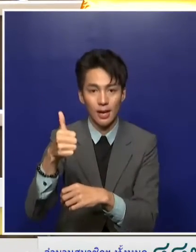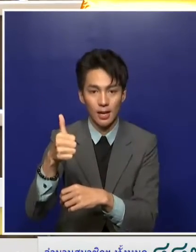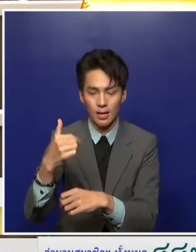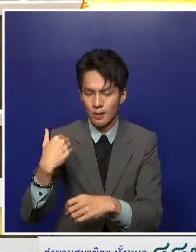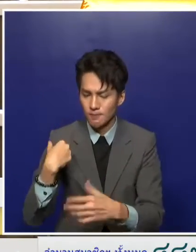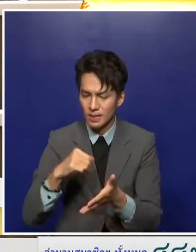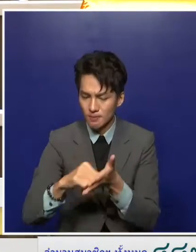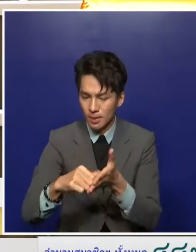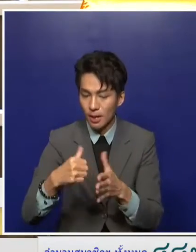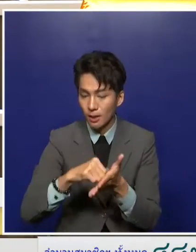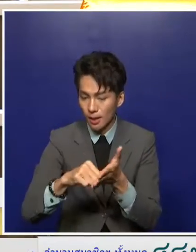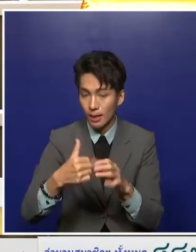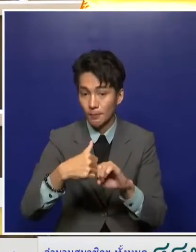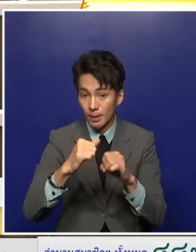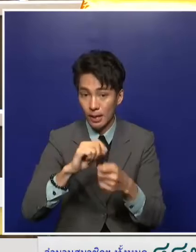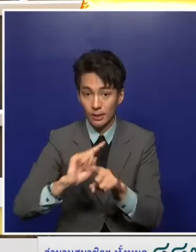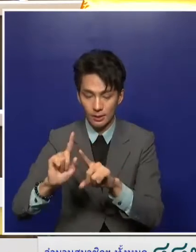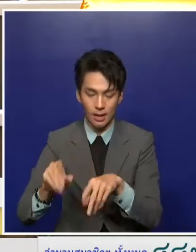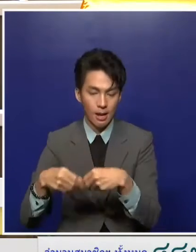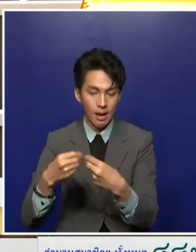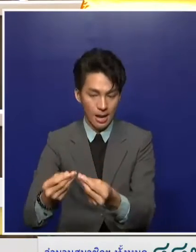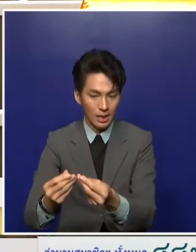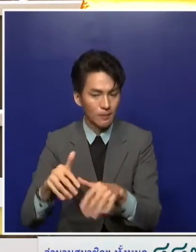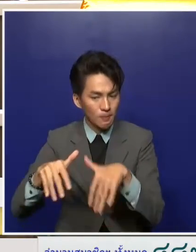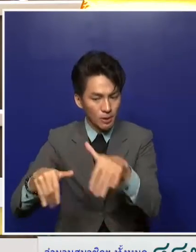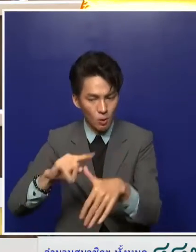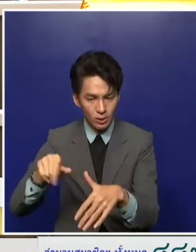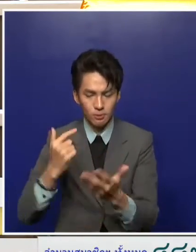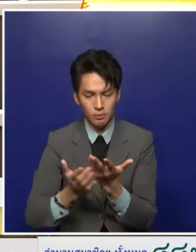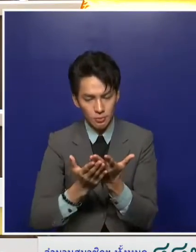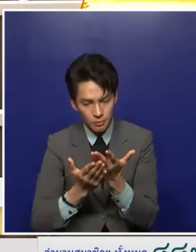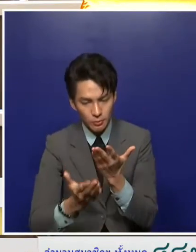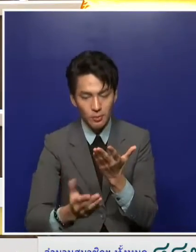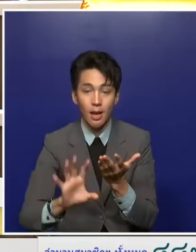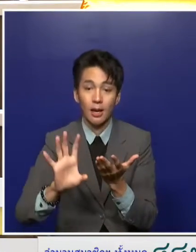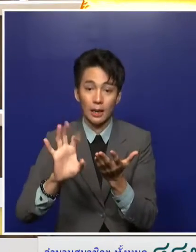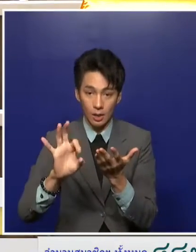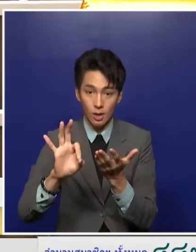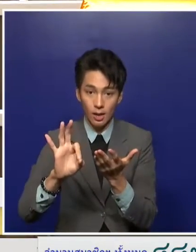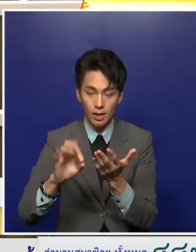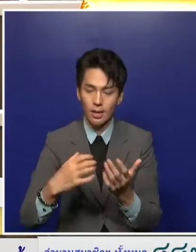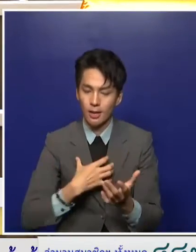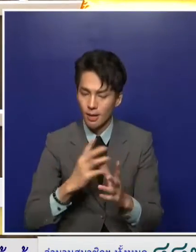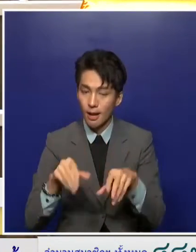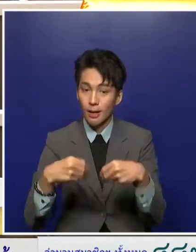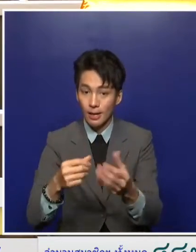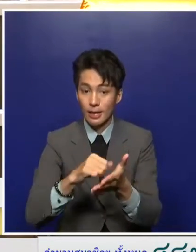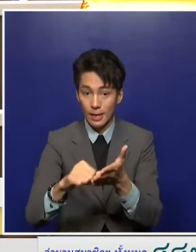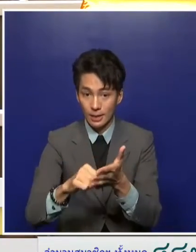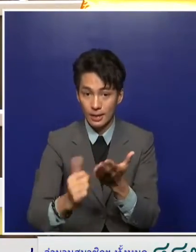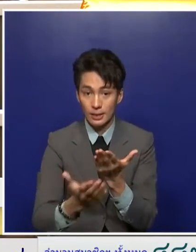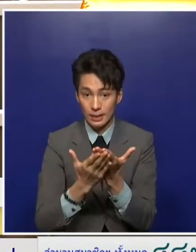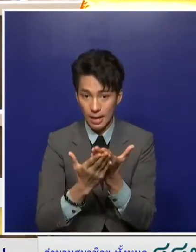พี่น้องประชาชนต่อคณะมนตรีท้ายรายงานฉบับนี้อีกก้าวหน้ากระดาษซึ่งผมอยากให้มีการแก้ไขในหน้าที่